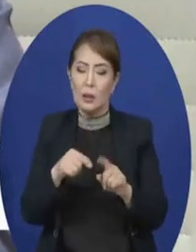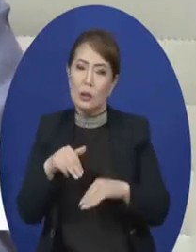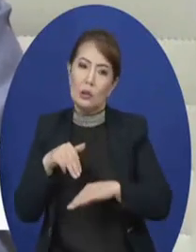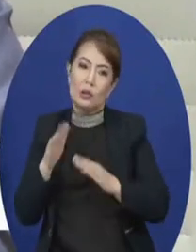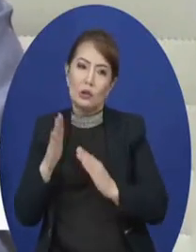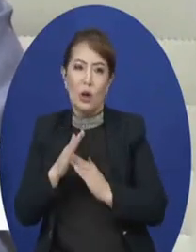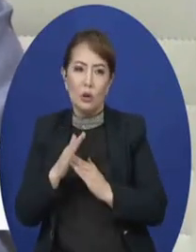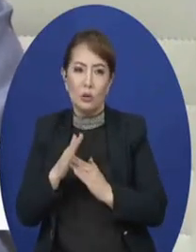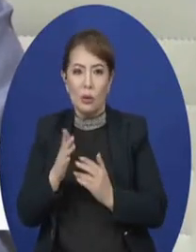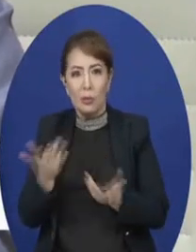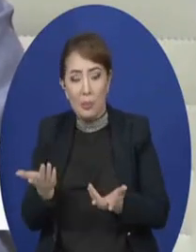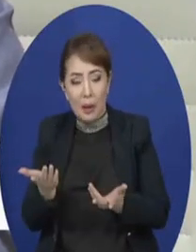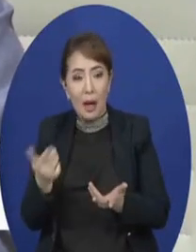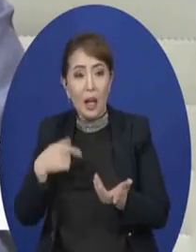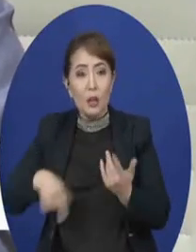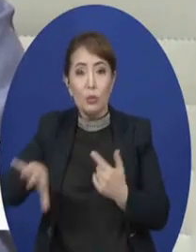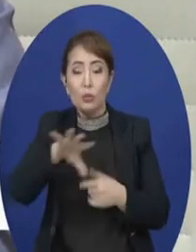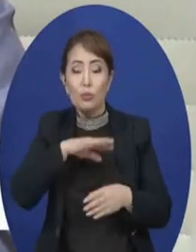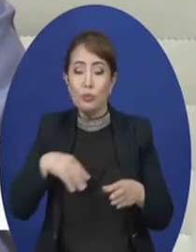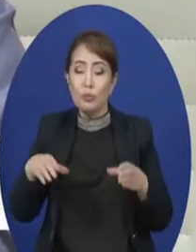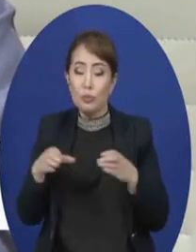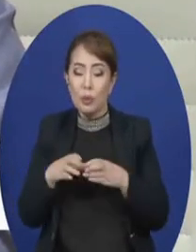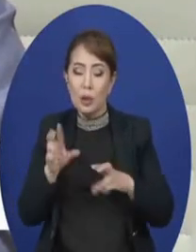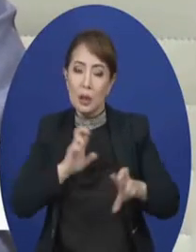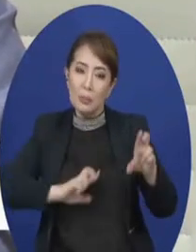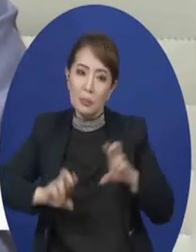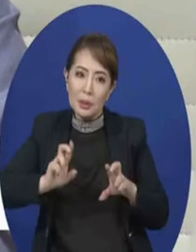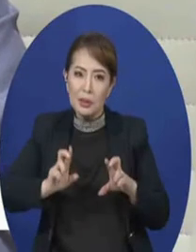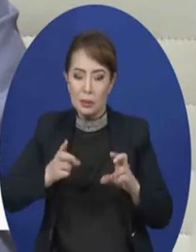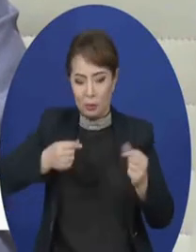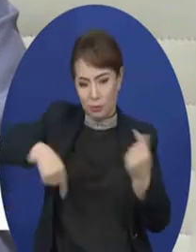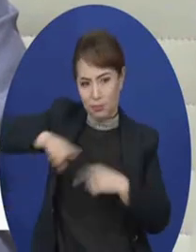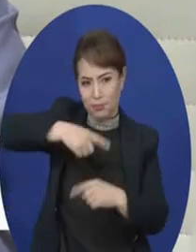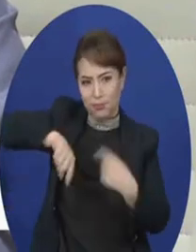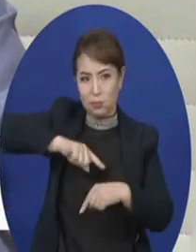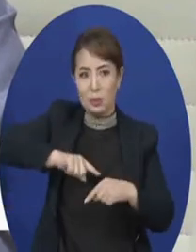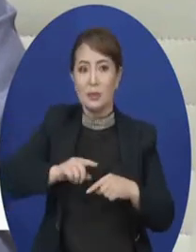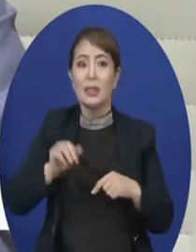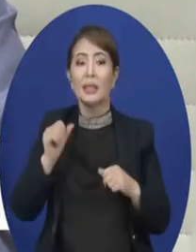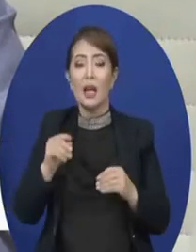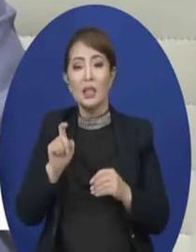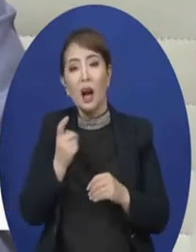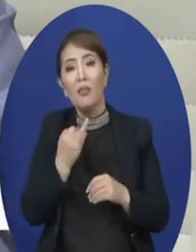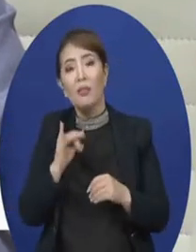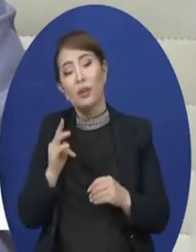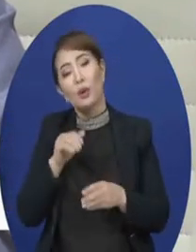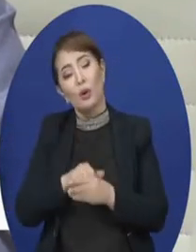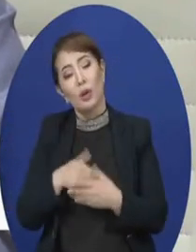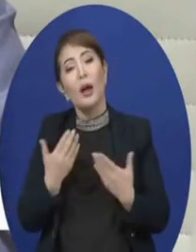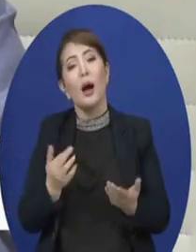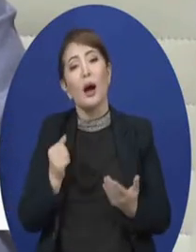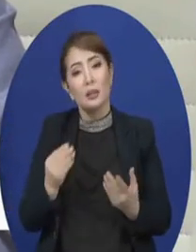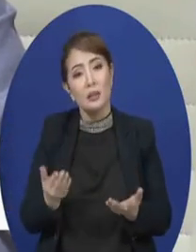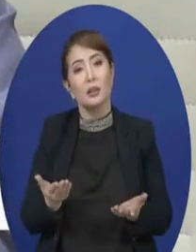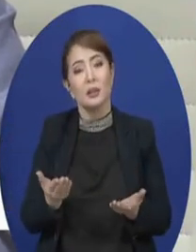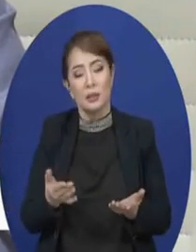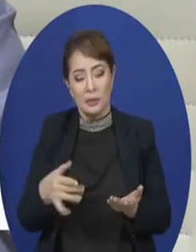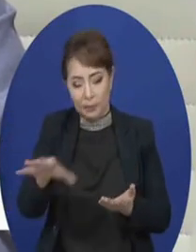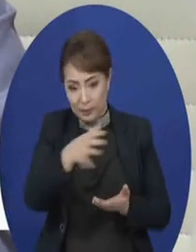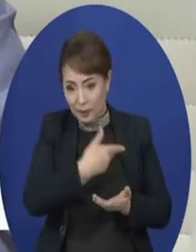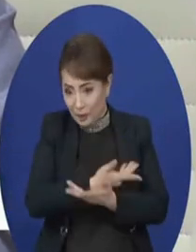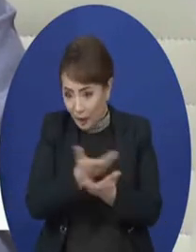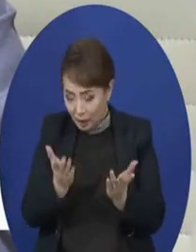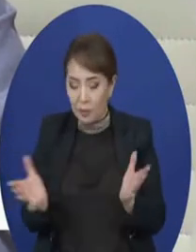зогсон байдалд орцсон энэ одоо бизнесийн цусны бэлтгийг яаж бид хэвэн байдалд оруулах вэ? Энийг та бүхэн